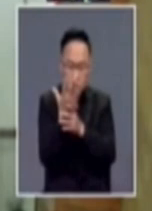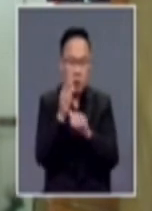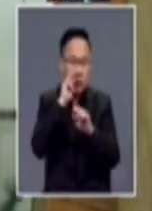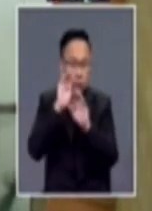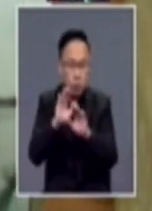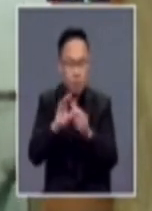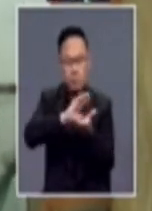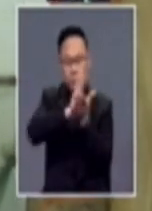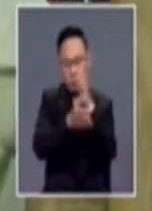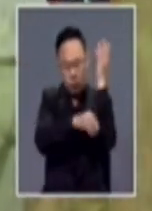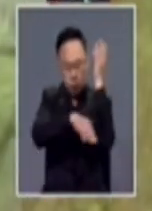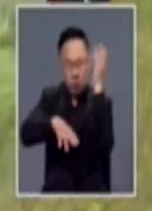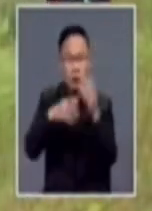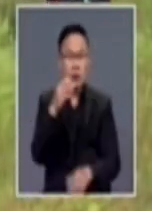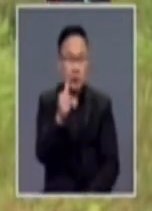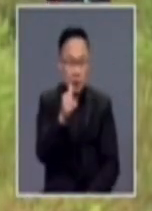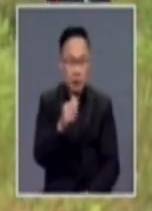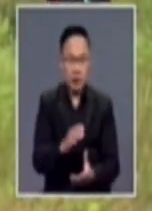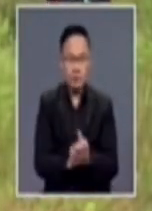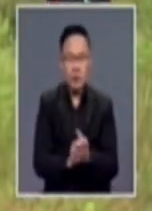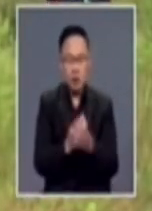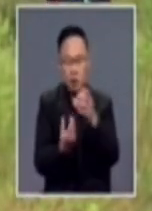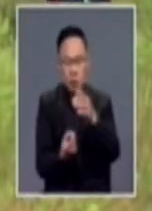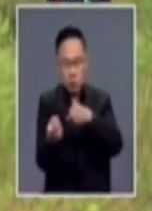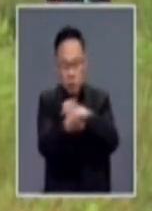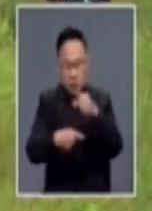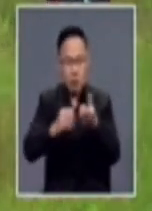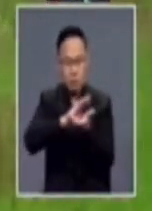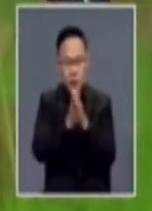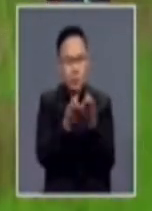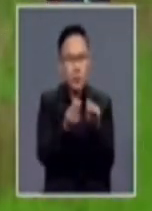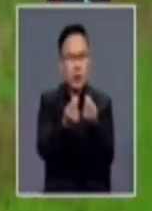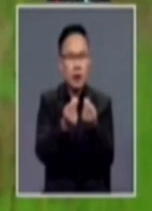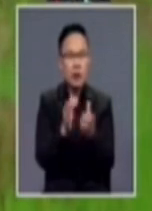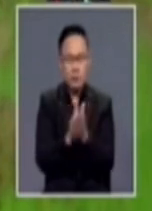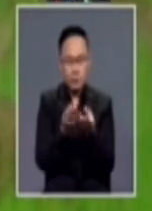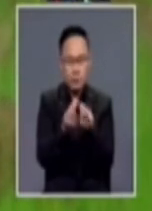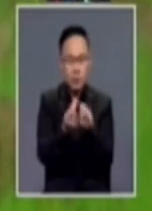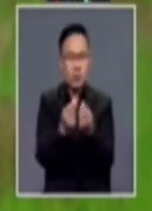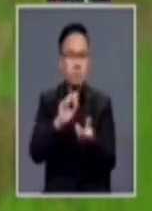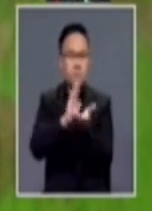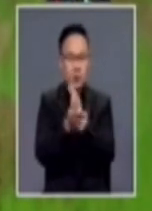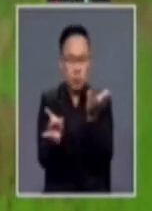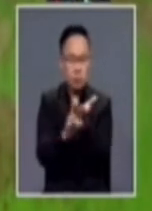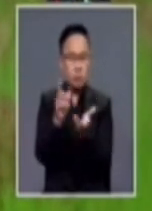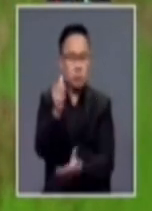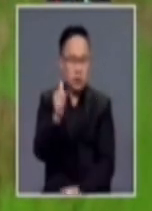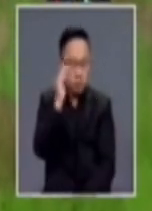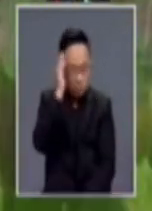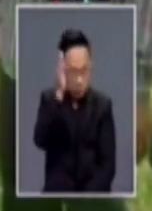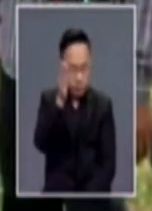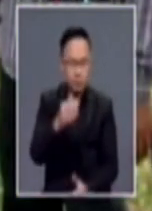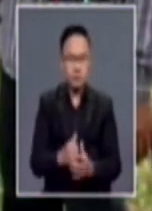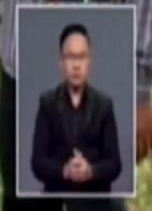ผ่านน้ำเข้าสู่แปลงเกษตรเปลี่ยนต้นข้าวที่ตายจากการเก็บเกี่ยวเป็นอาหารของดินในอนาคต ระหว่